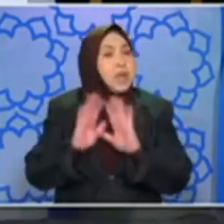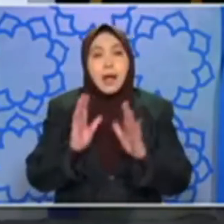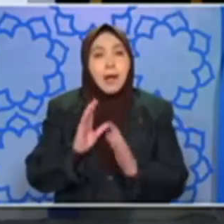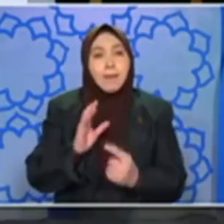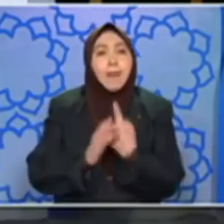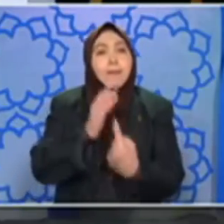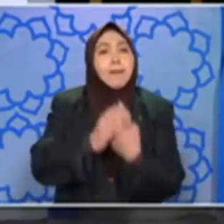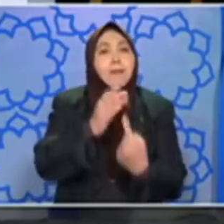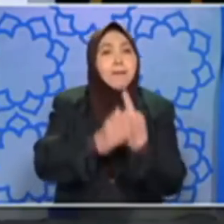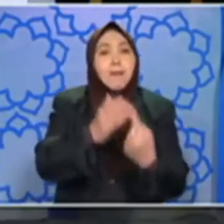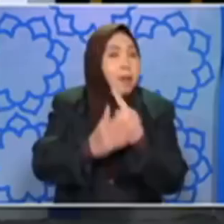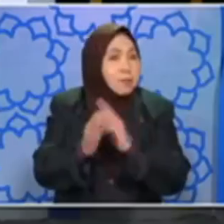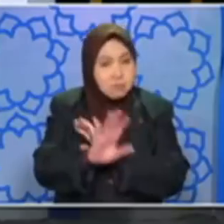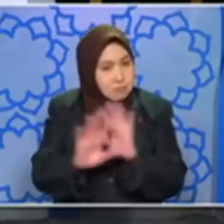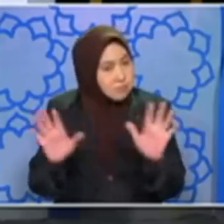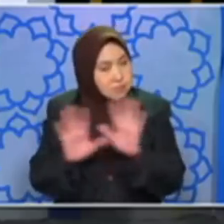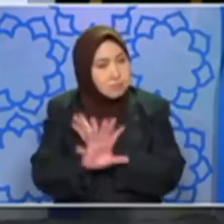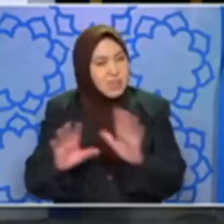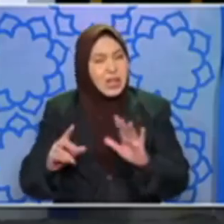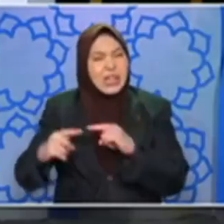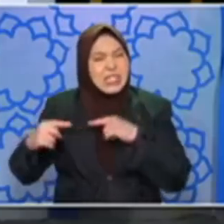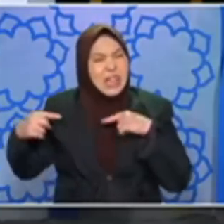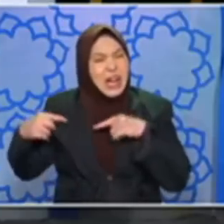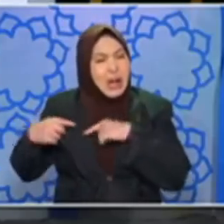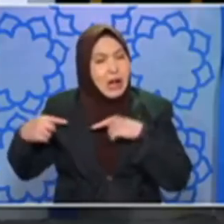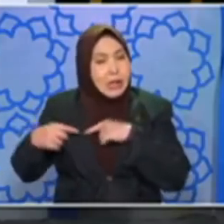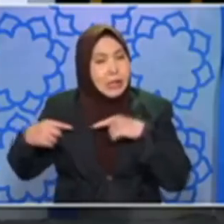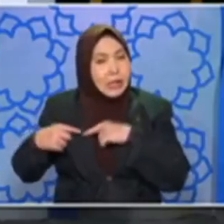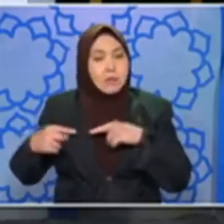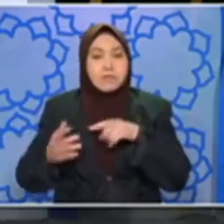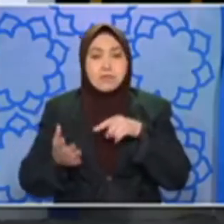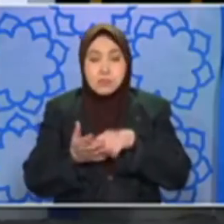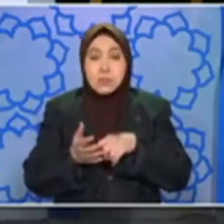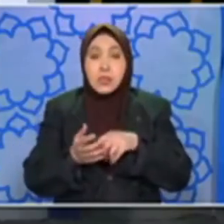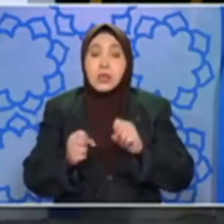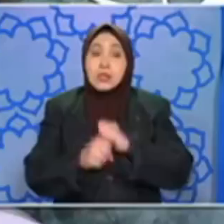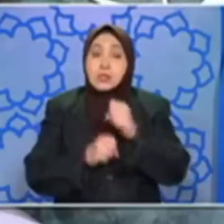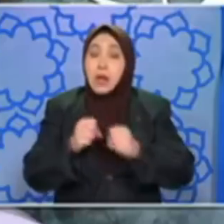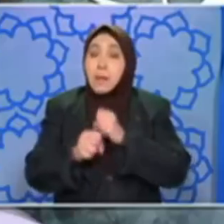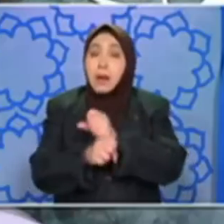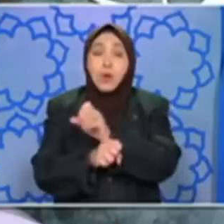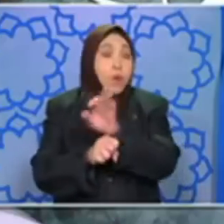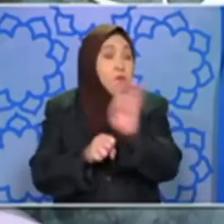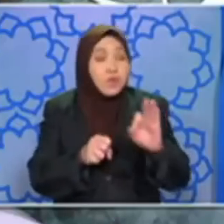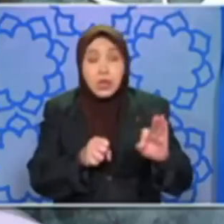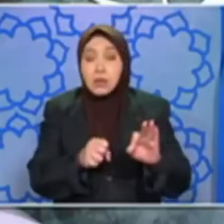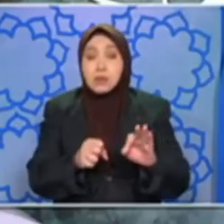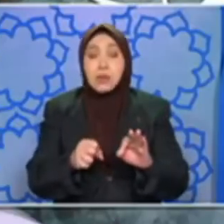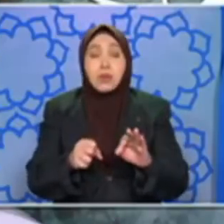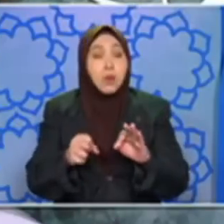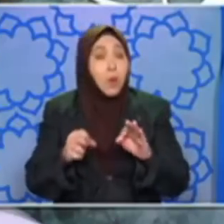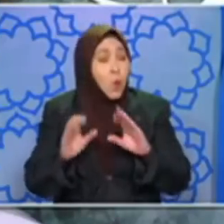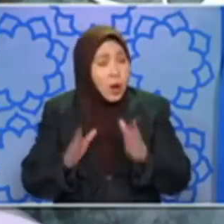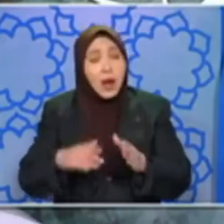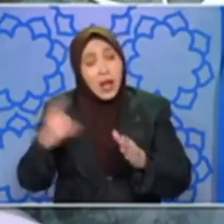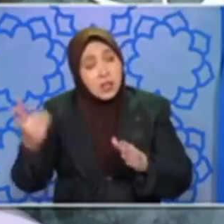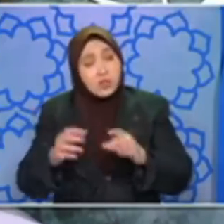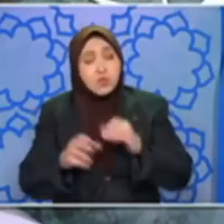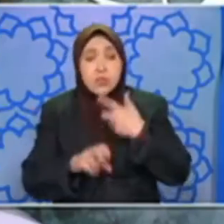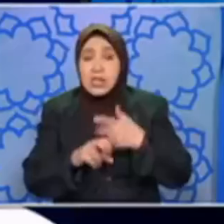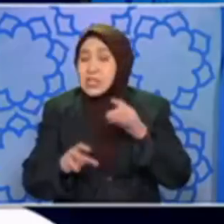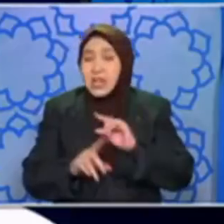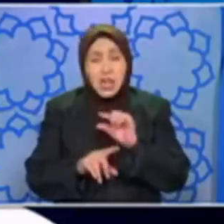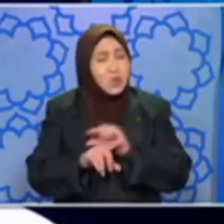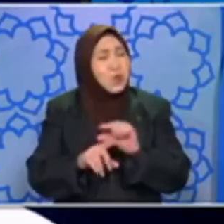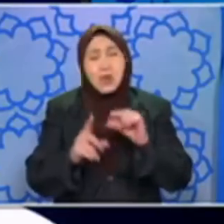mengungkit-ungkit satu, dan jangan disakiti pula. Ini zaman COVID kan. Betul. Orang lain susah, kita susah, ini nak minta tolong lagi. Jangan digunakan